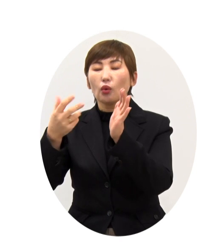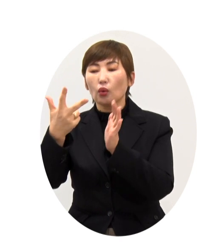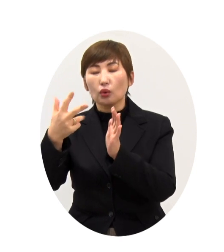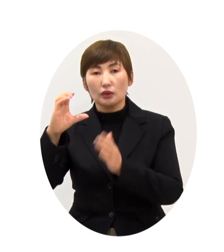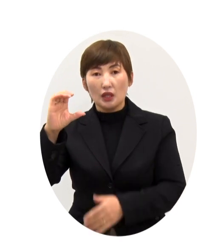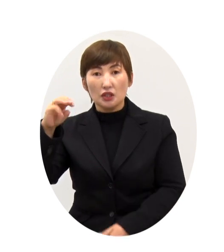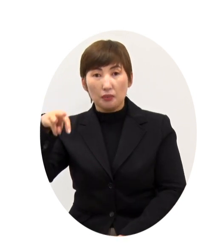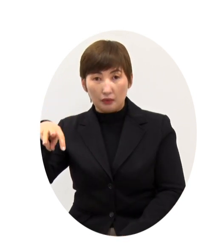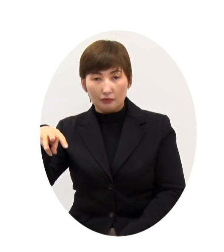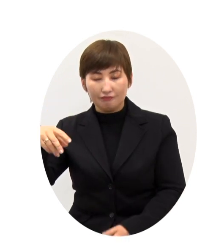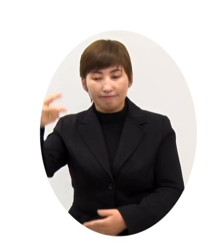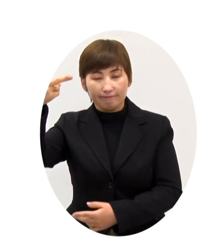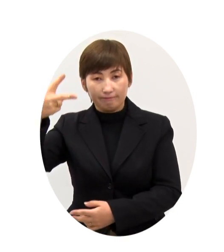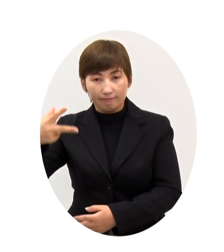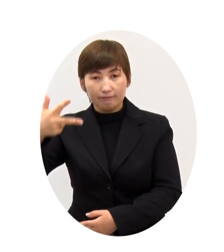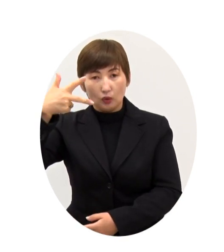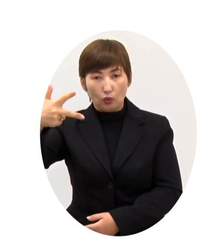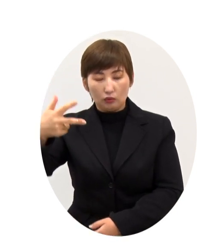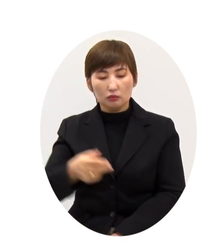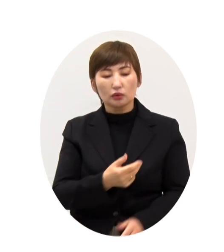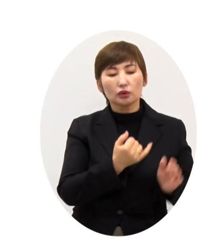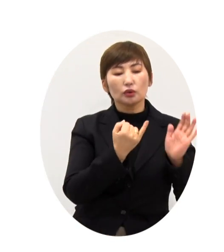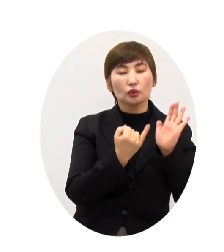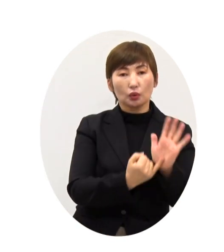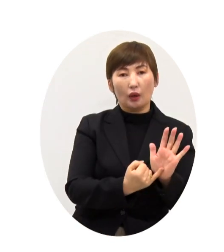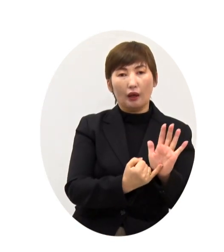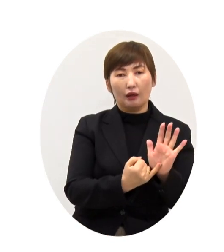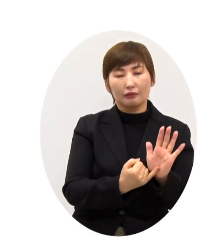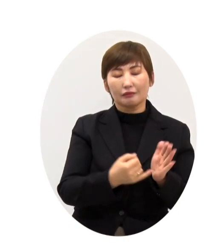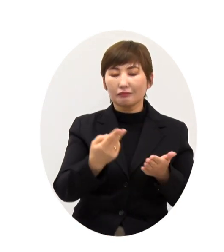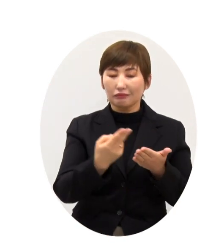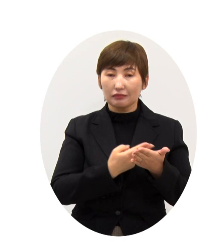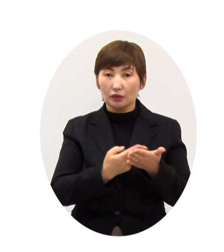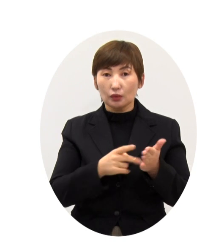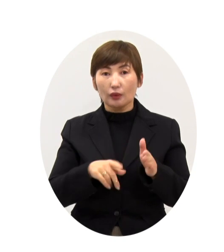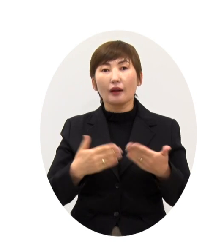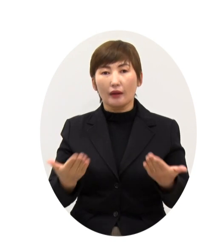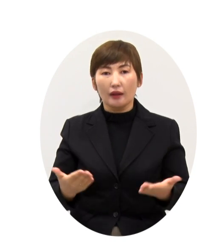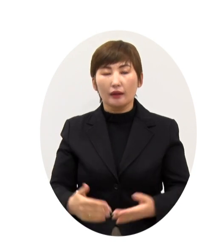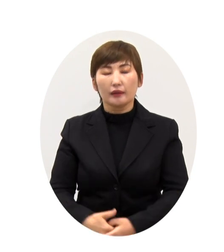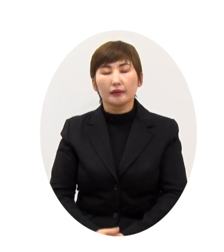байна. За тооцоолж олсон тооцоолынхаа дагуу зургаа зураарай.